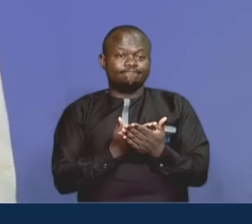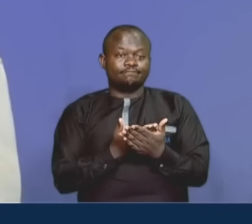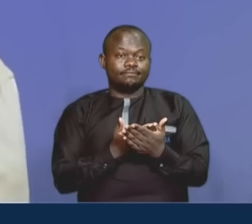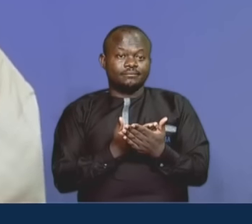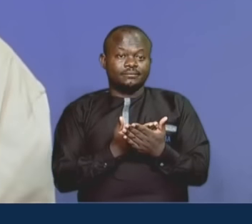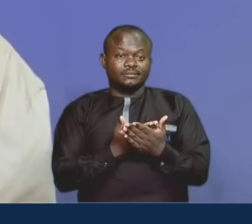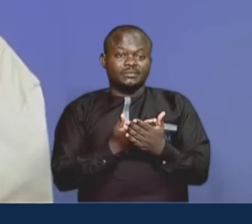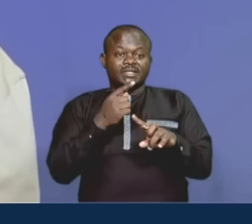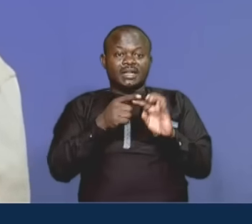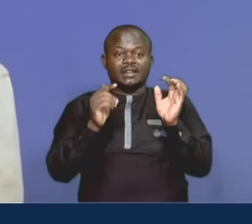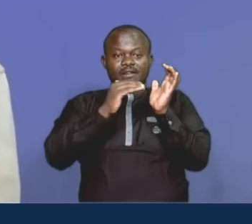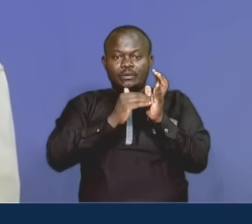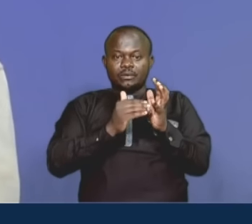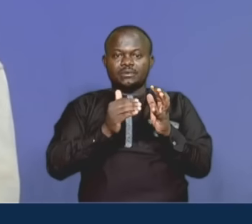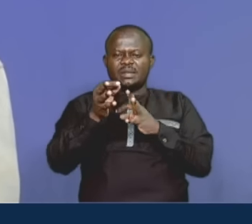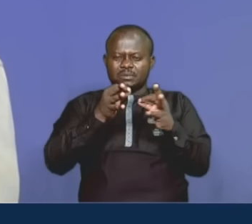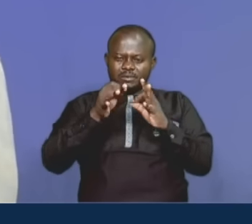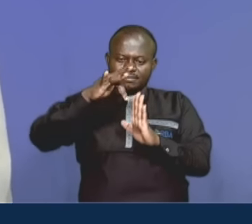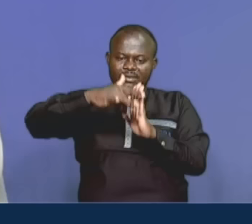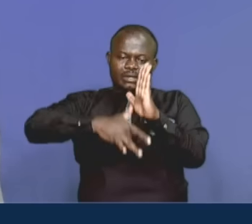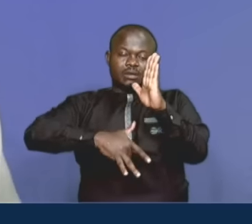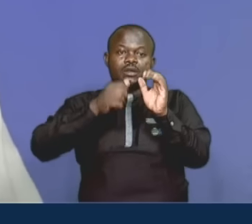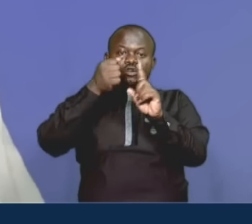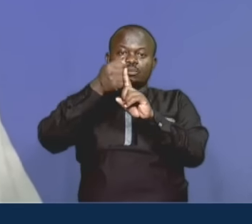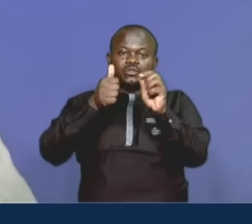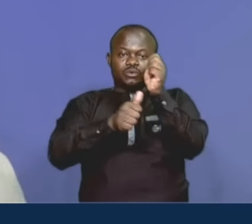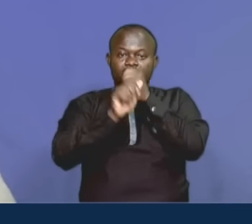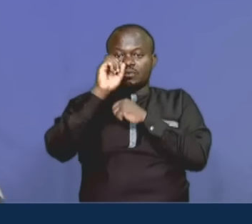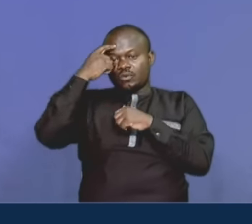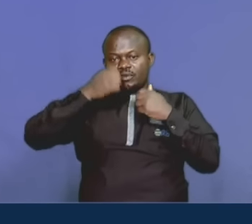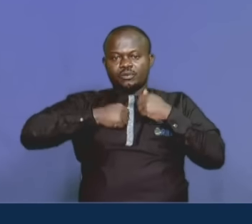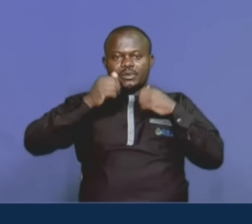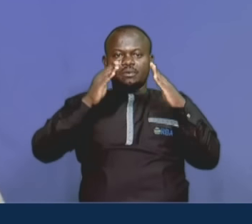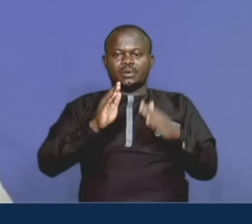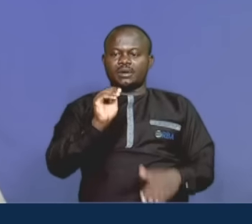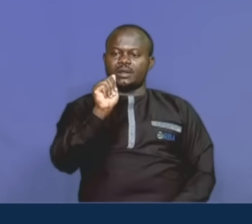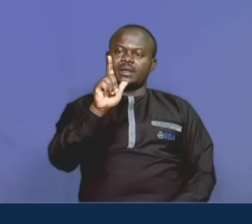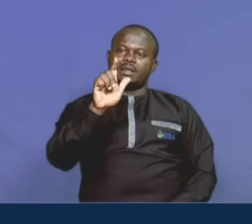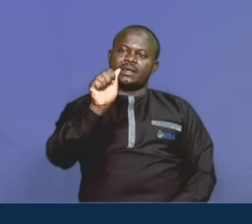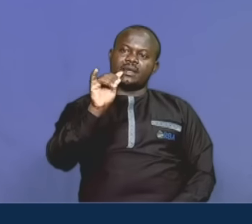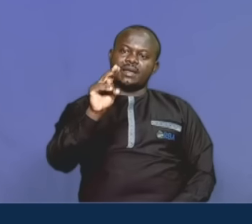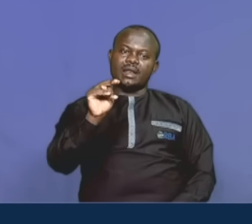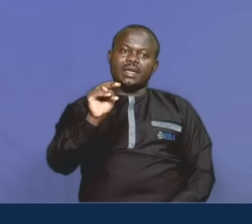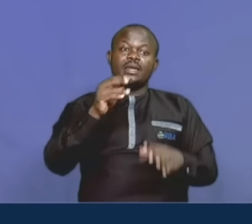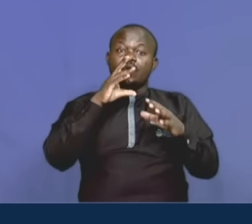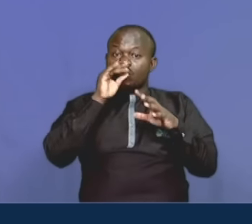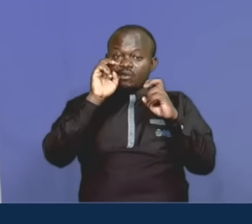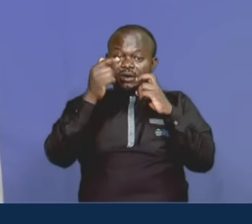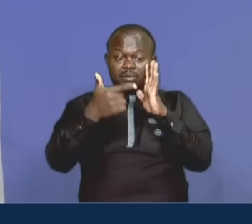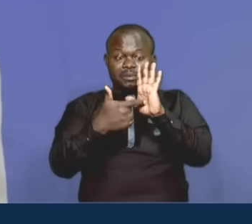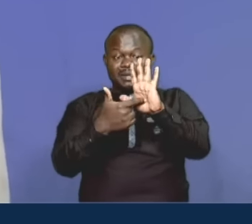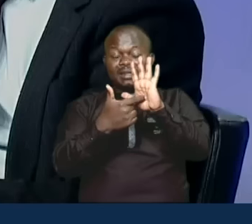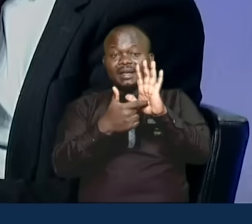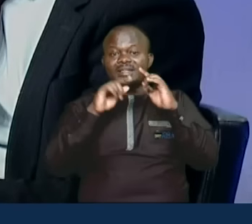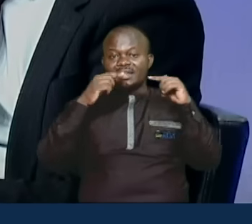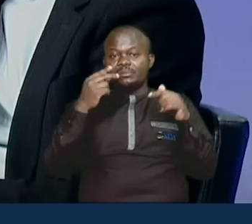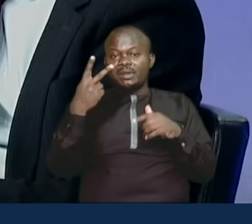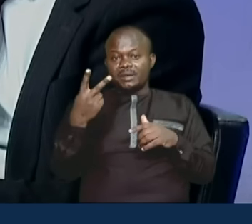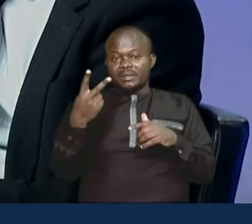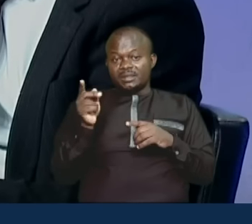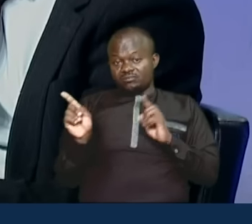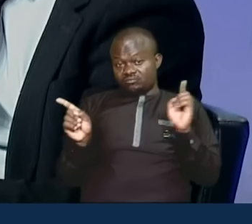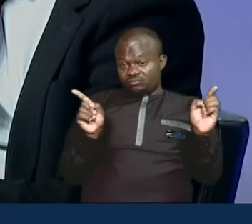ibi kandi binashimangirwa n'umuvugizi wungirije wa guverinoma y'u Rwanda Alain Mukuralinda uvuga ko ibi bigaragaza indimi ebyiri ku ruhande rurebwa